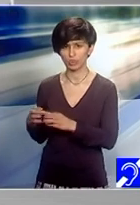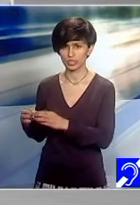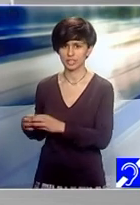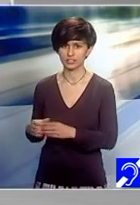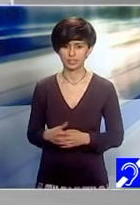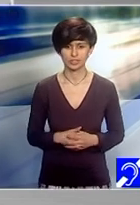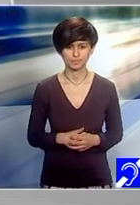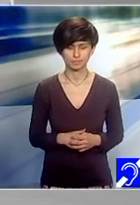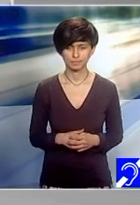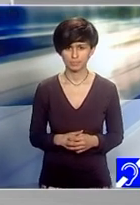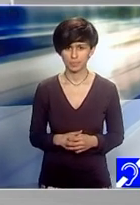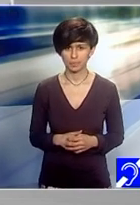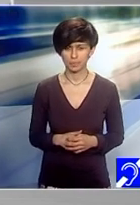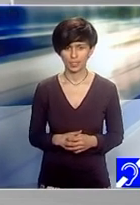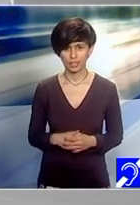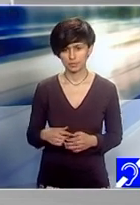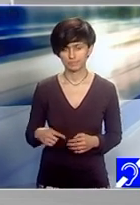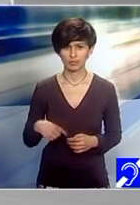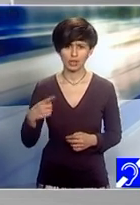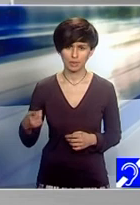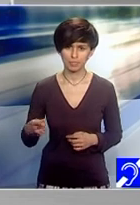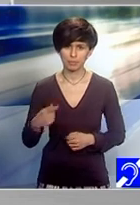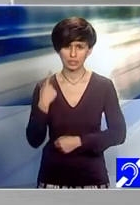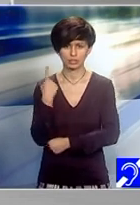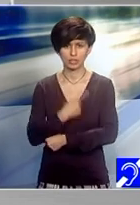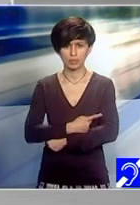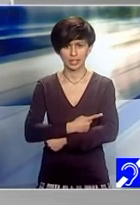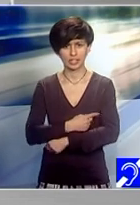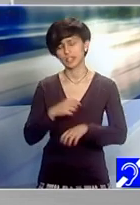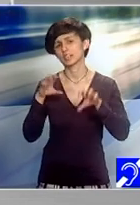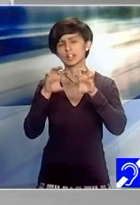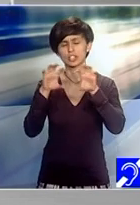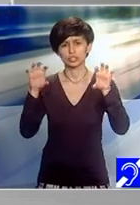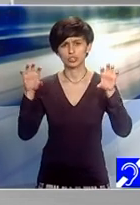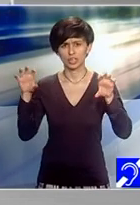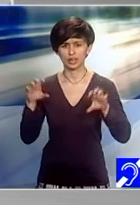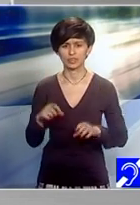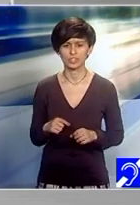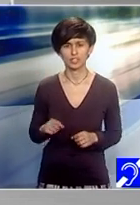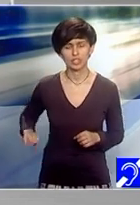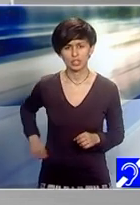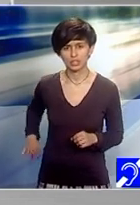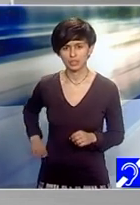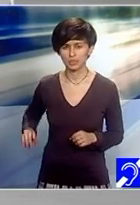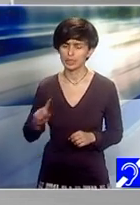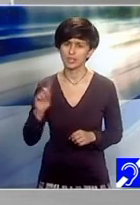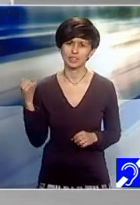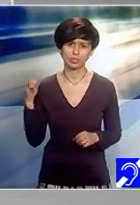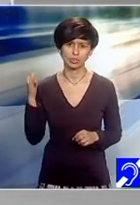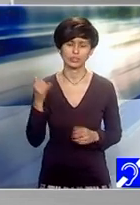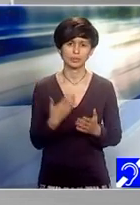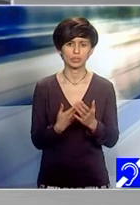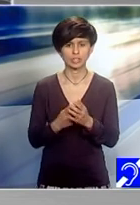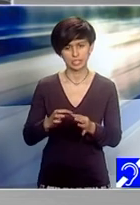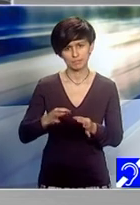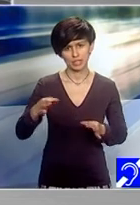vin apoi barierele, dacă vreți, geografice. Uneori transportul este o barieră, femeile nu vin din motive de distanță până la locul